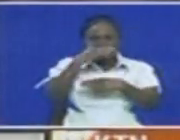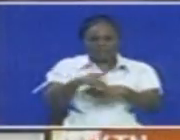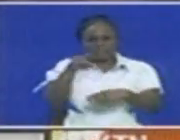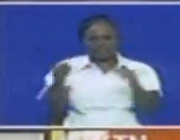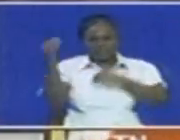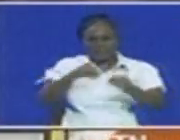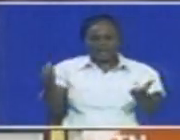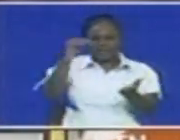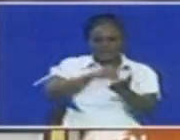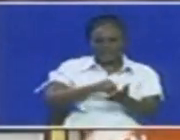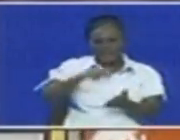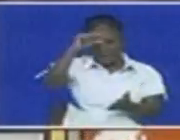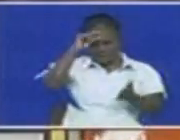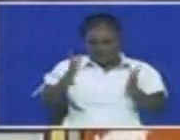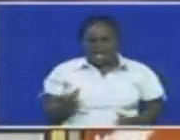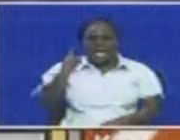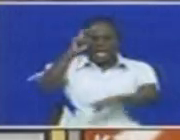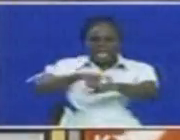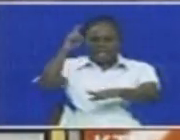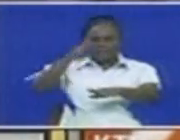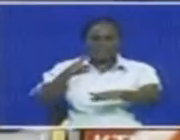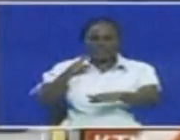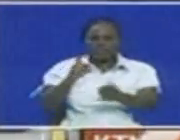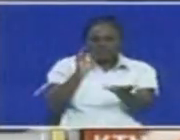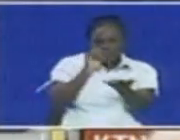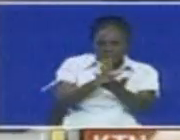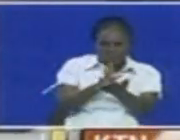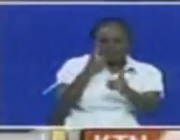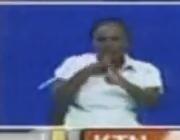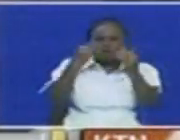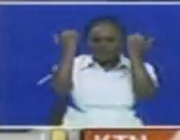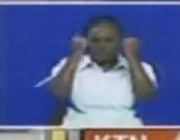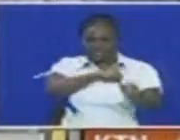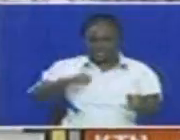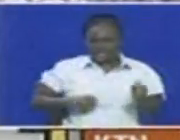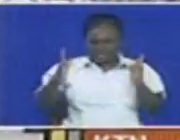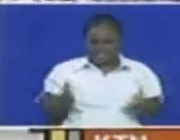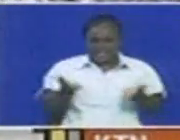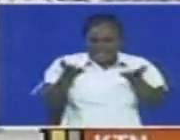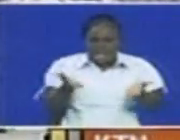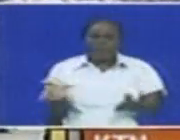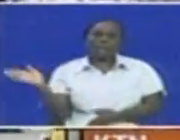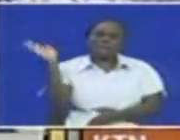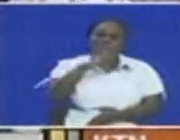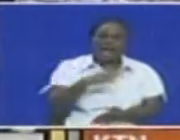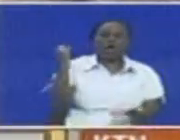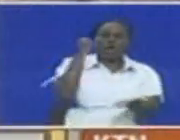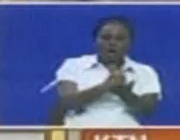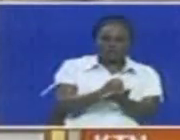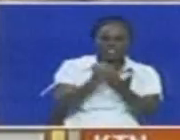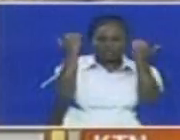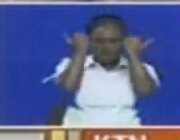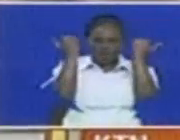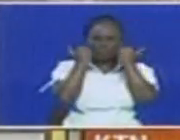upya. Gavana wa Embu Martin Wambora aliyetupwa nje na bunge la seneti naye amerejea mamlakani na mahakama